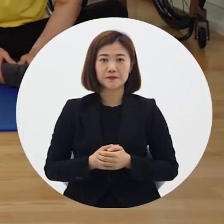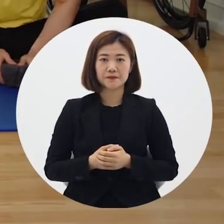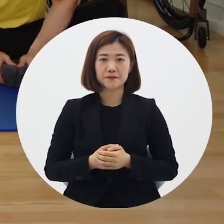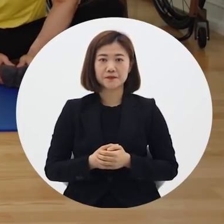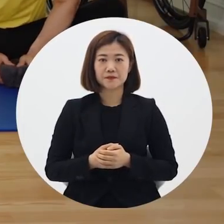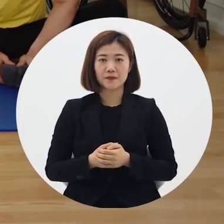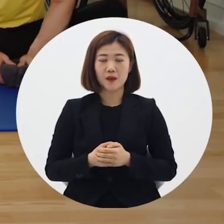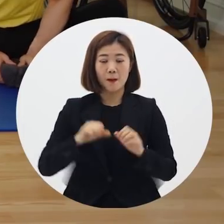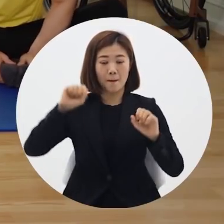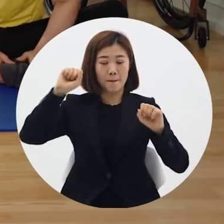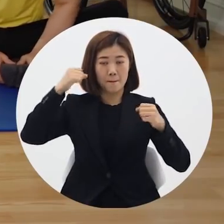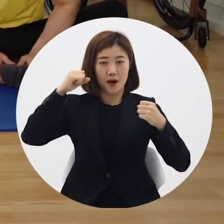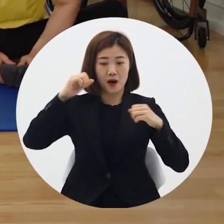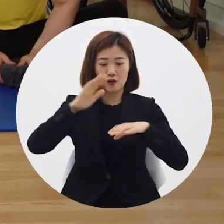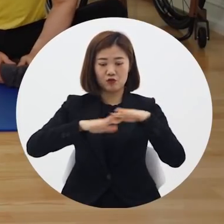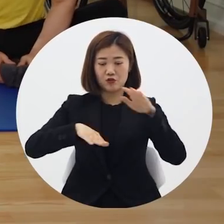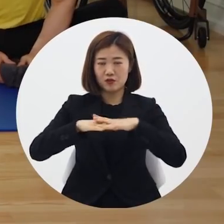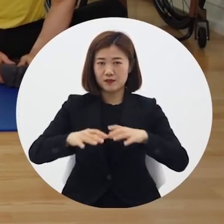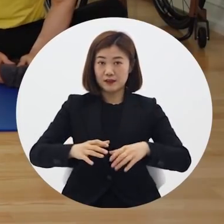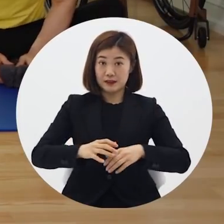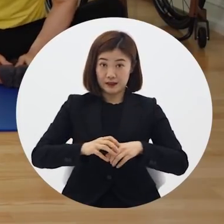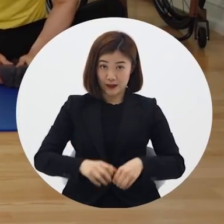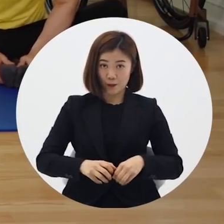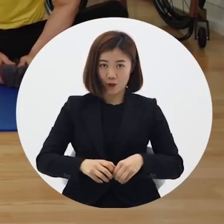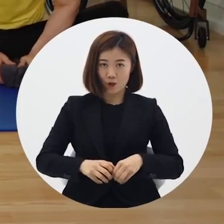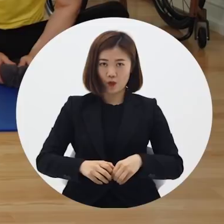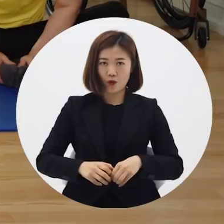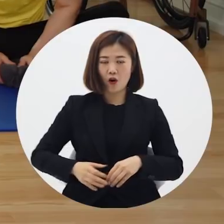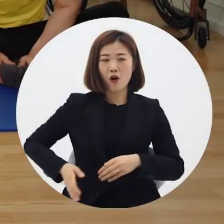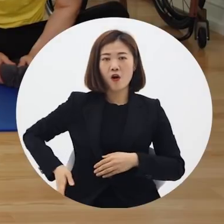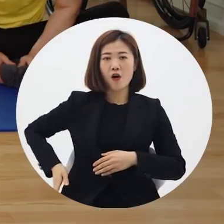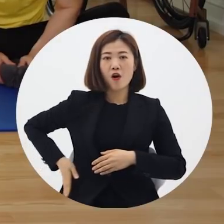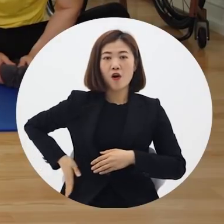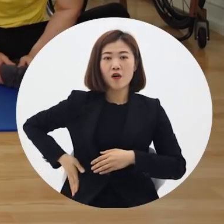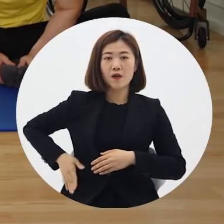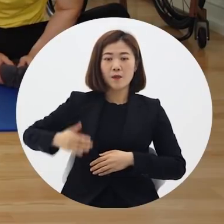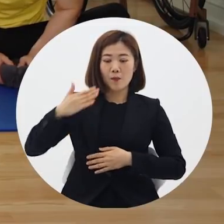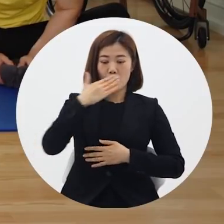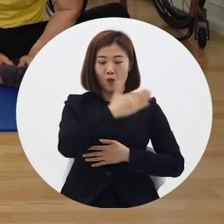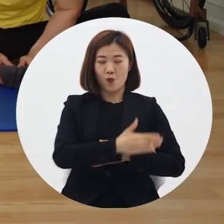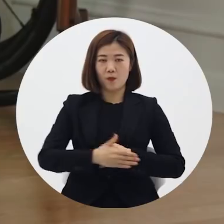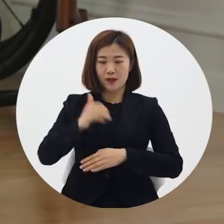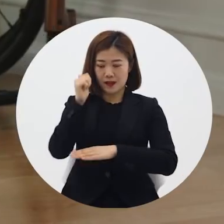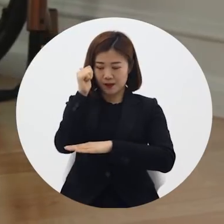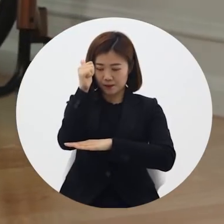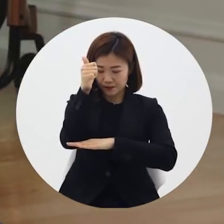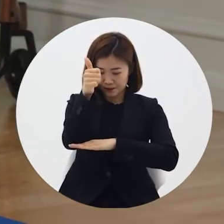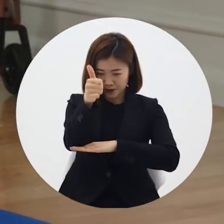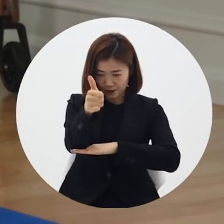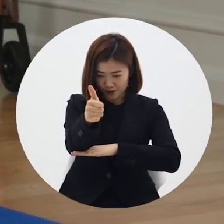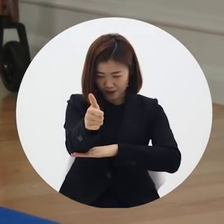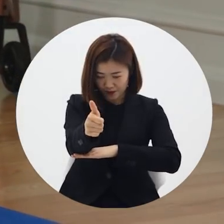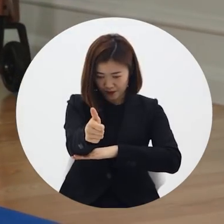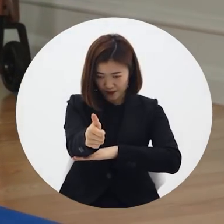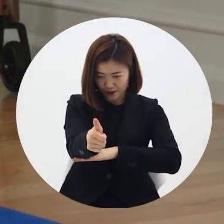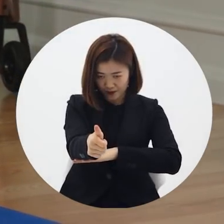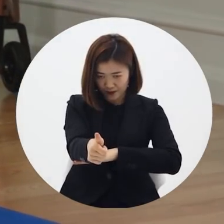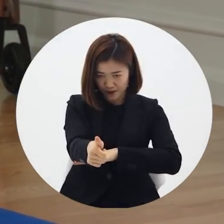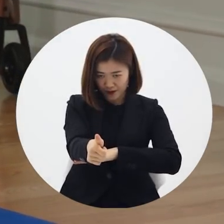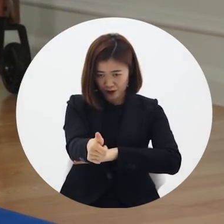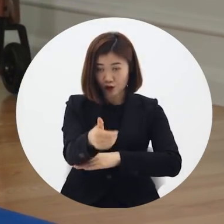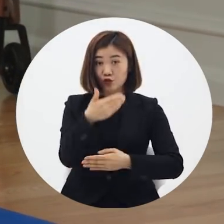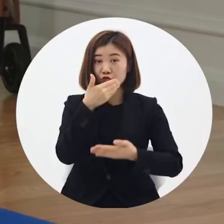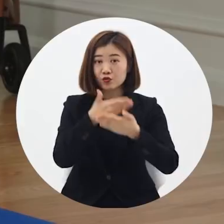양발을 두 손으로 꽉 잡아주시고 허리를 앞으로 수그려주십니다. 자, 여기서